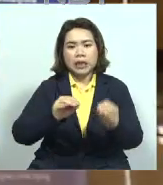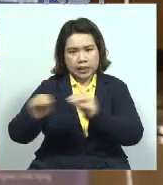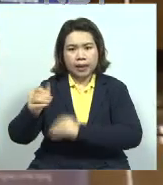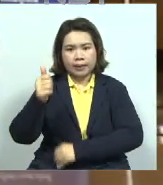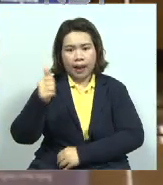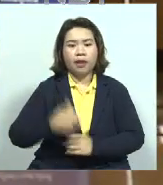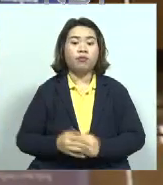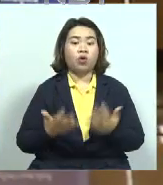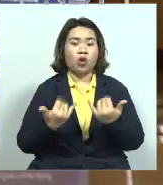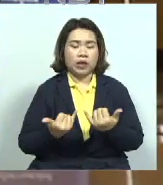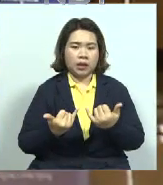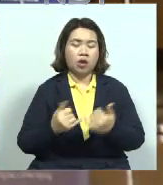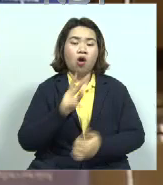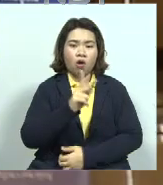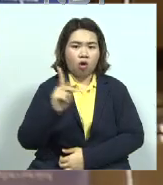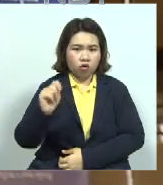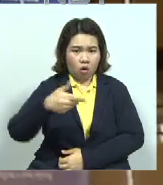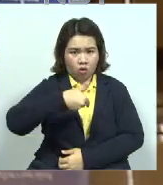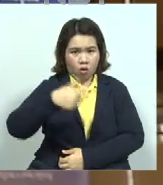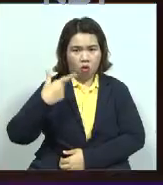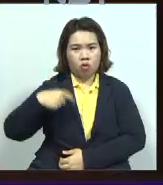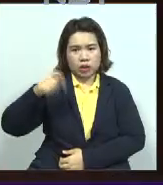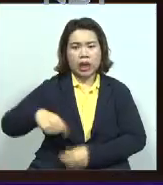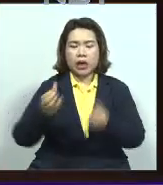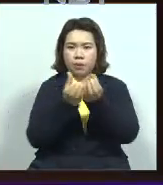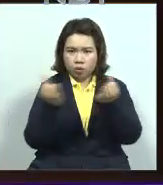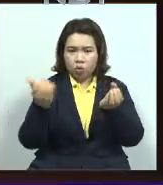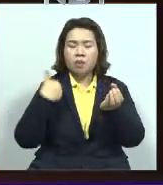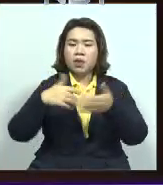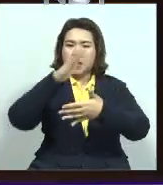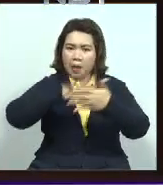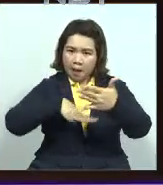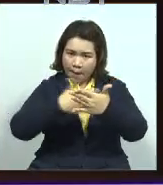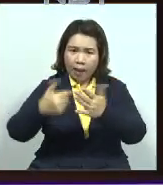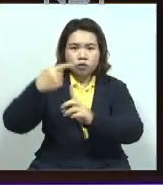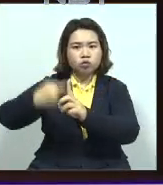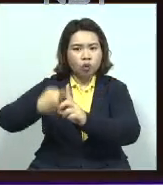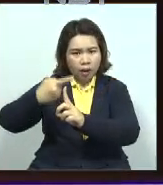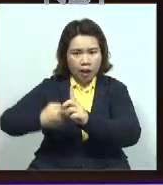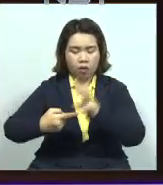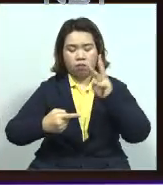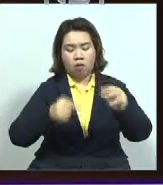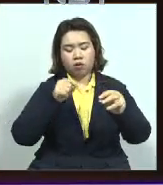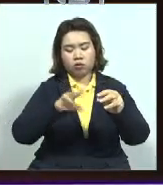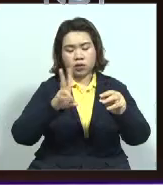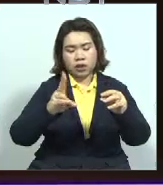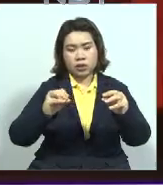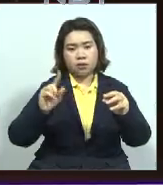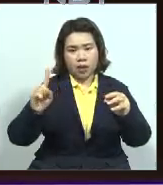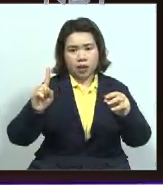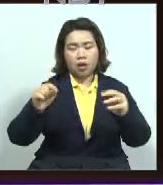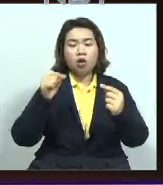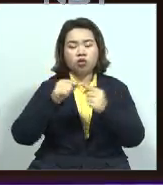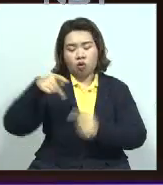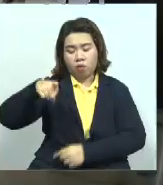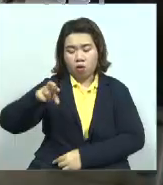กต.ยังขอให้ศาลรัฐธรรมนูญออกมาตรการหรือวิธีการชั่วคราวตามมาตรา71ของพระราชบัญญัติประ